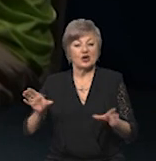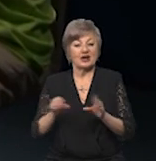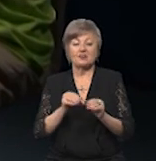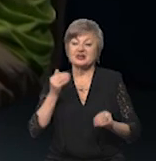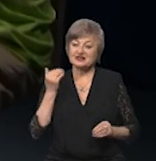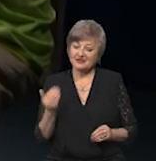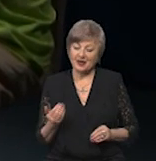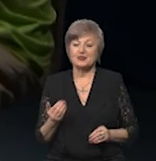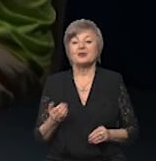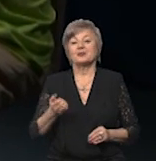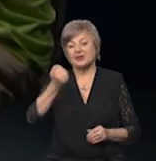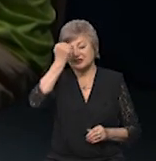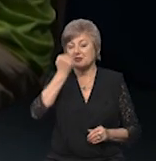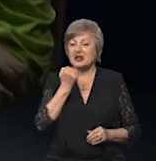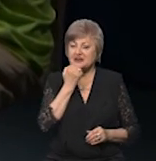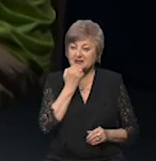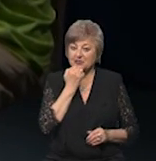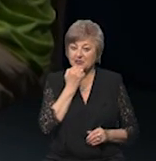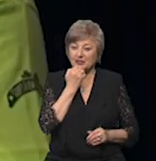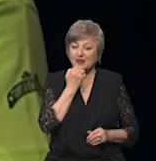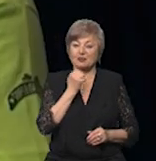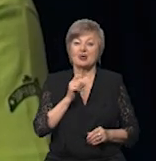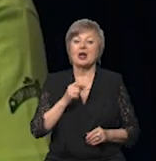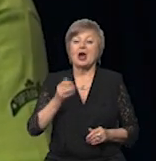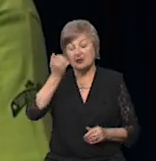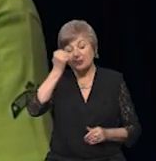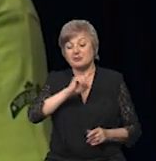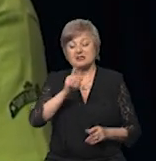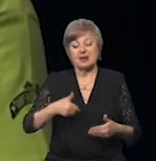зробив. Дякую вам. Дякую за запрошення. І